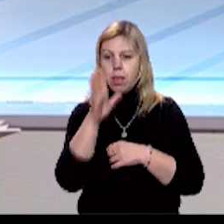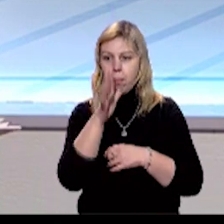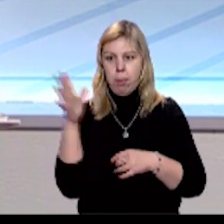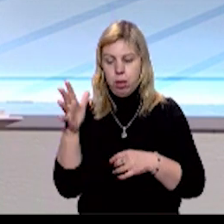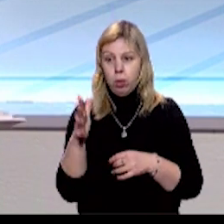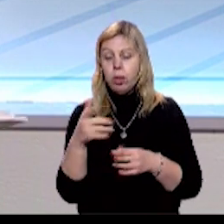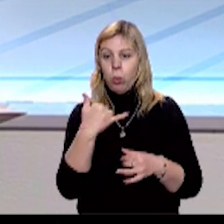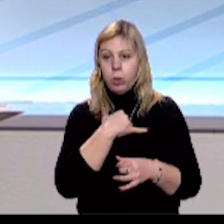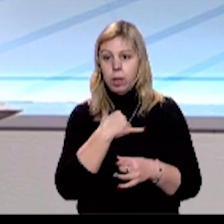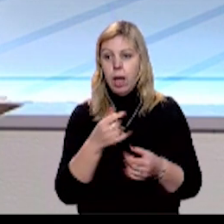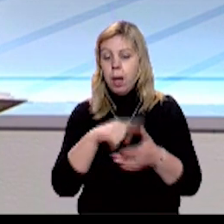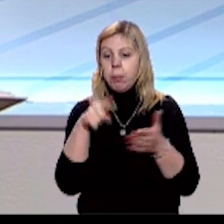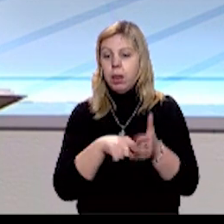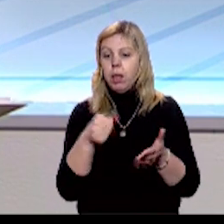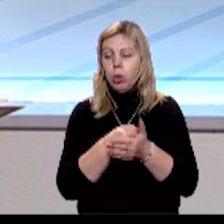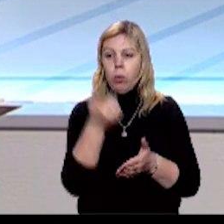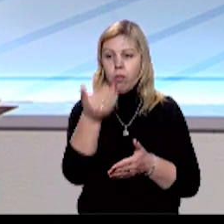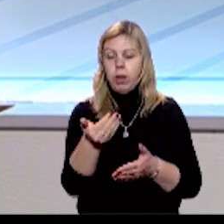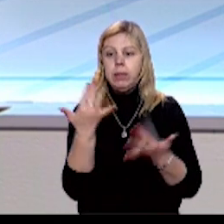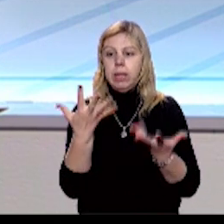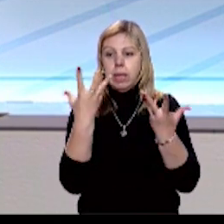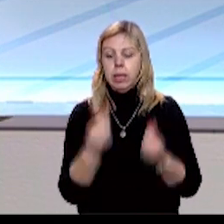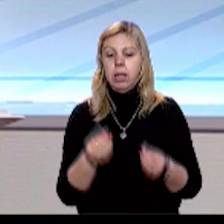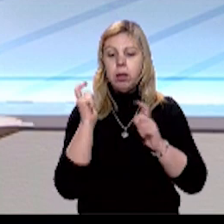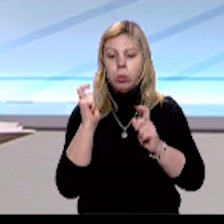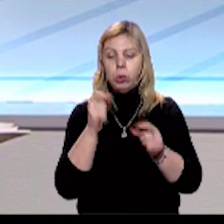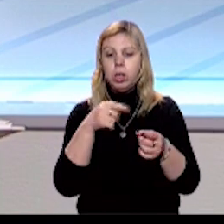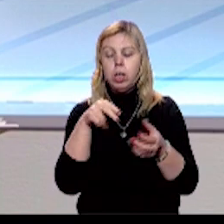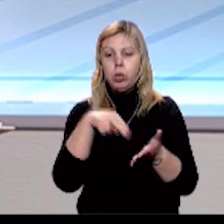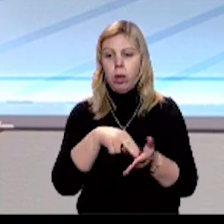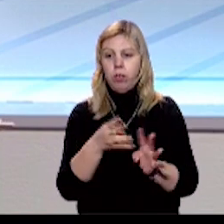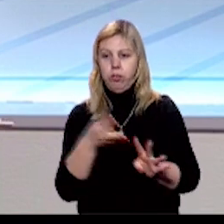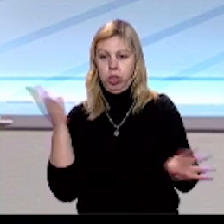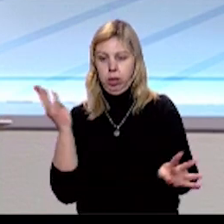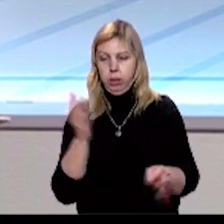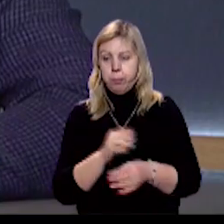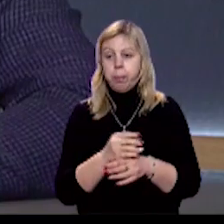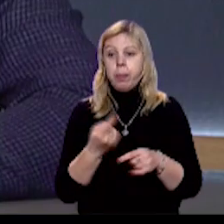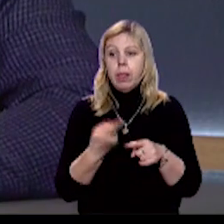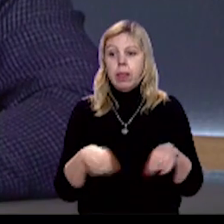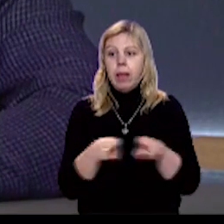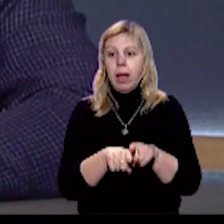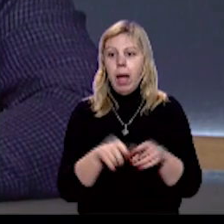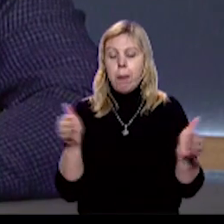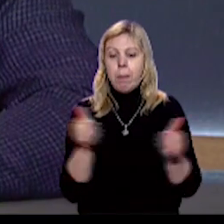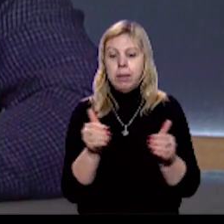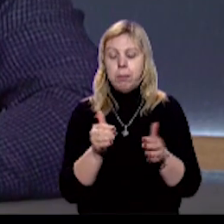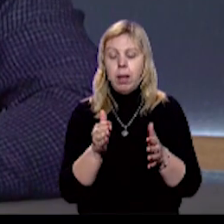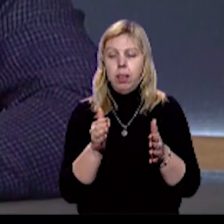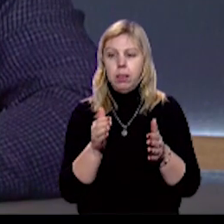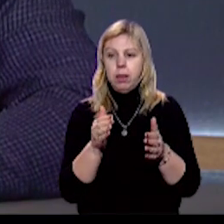нас. Питання до вас. Скільки днів зараз перевізники вже стоять у черзі? Ну, така максимальна